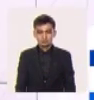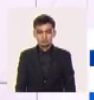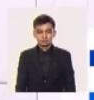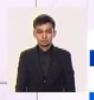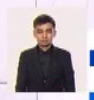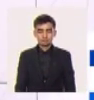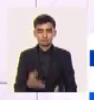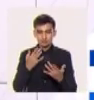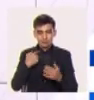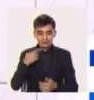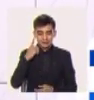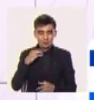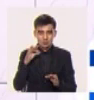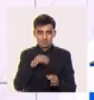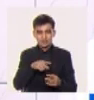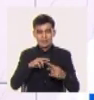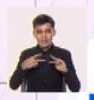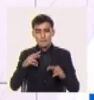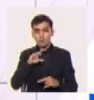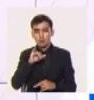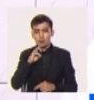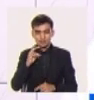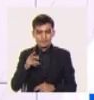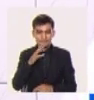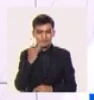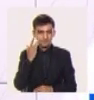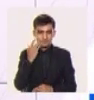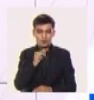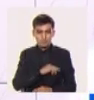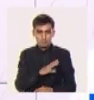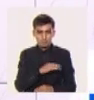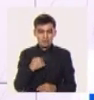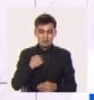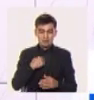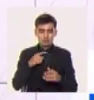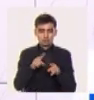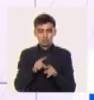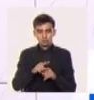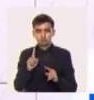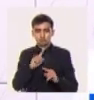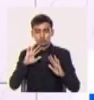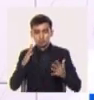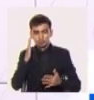Сколько я себя знаю, эти обменные пункты всегда работали. И у меня не было сомнений, что что-то пойдет не так.